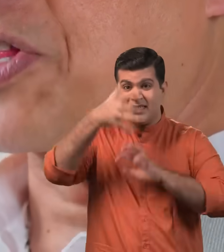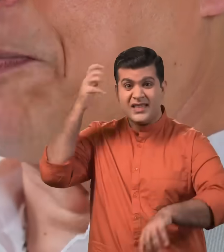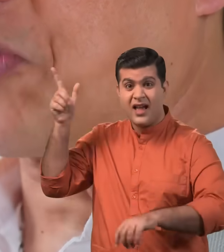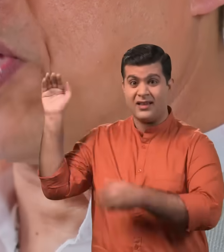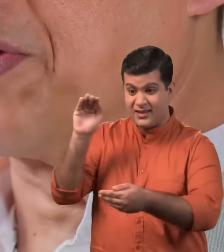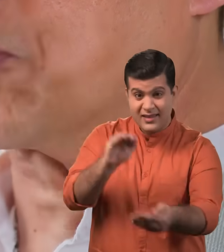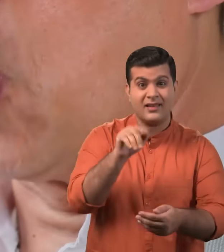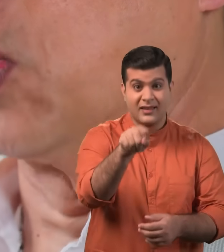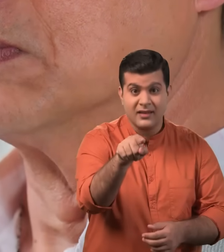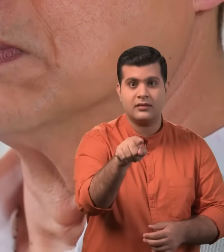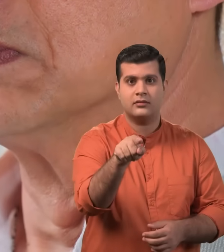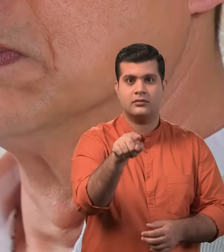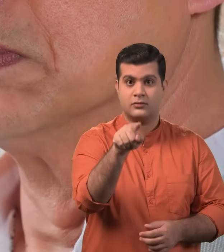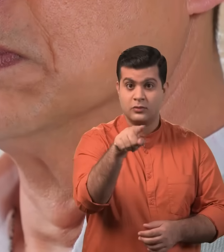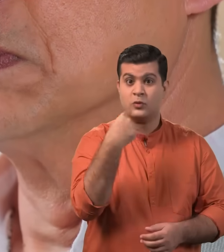शेर दी पोती है